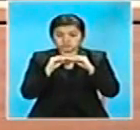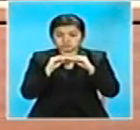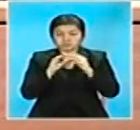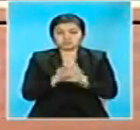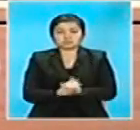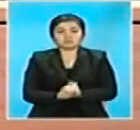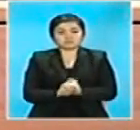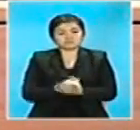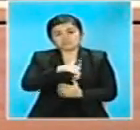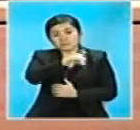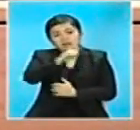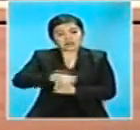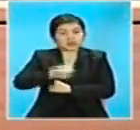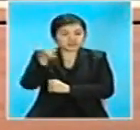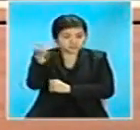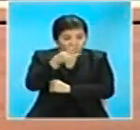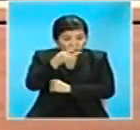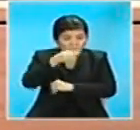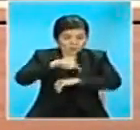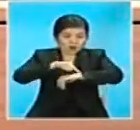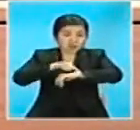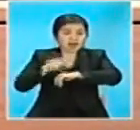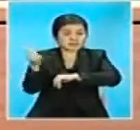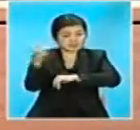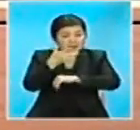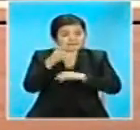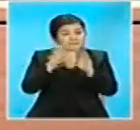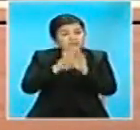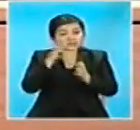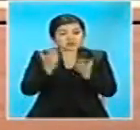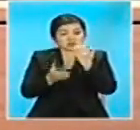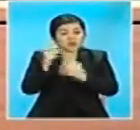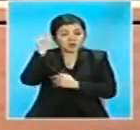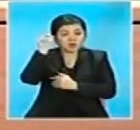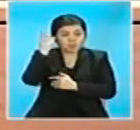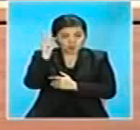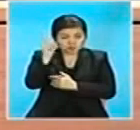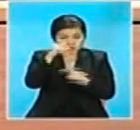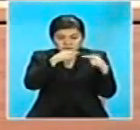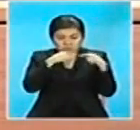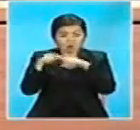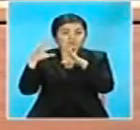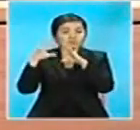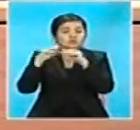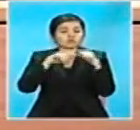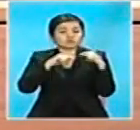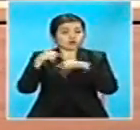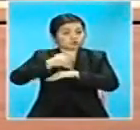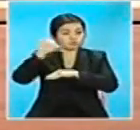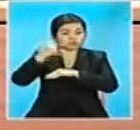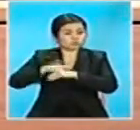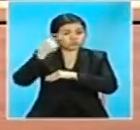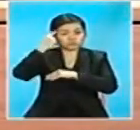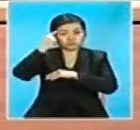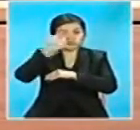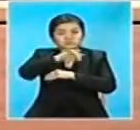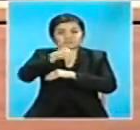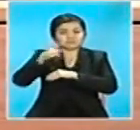ง 2-3 ก็ตามแล้วก็ในวันพรุ่งนี้อีก1วันนะครับจะจบหรือไม่ยังไม่แน่ใจ